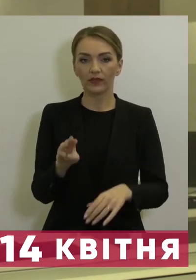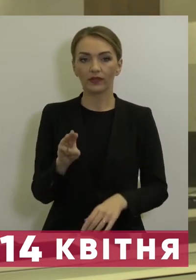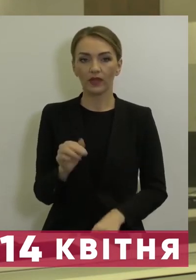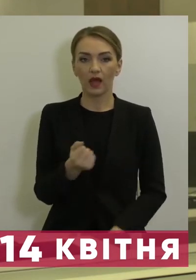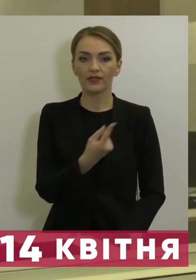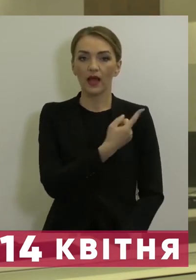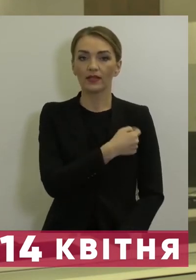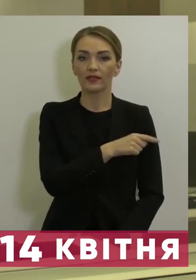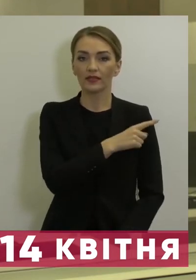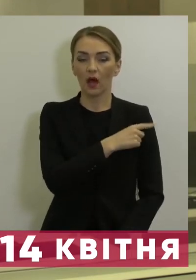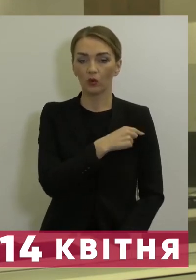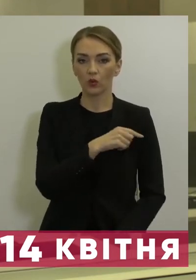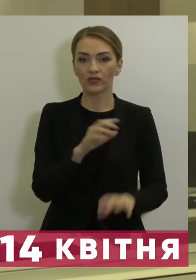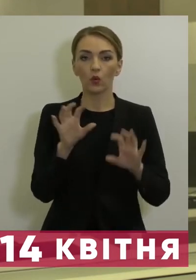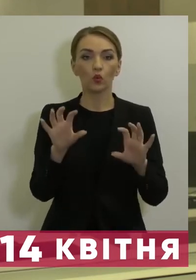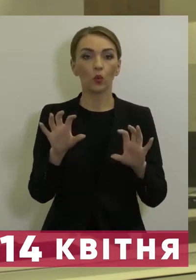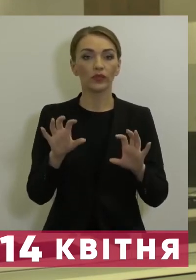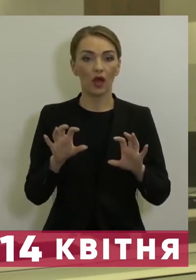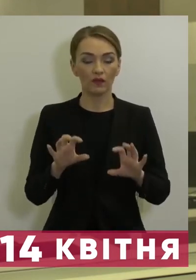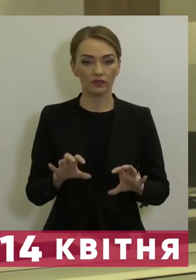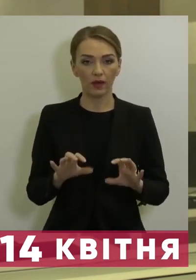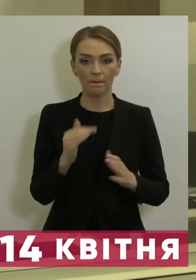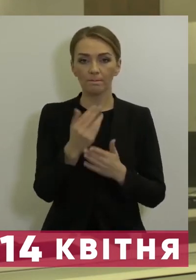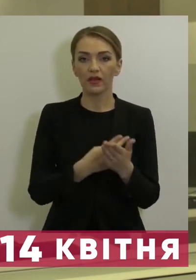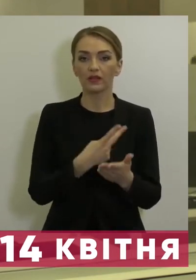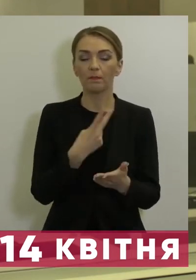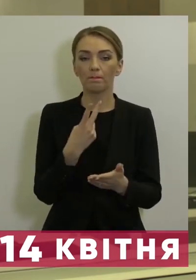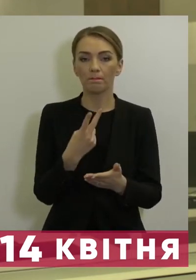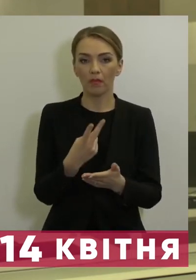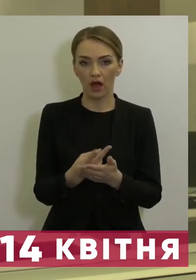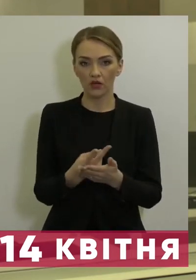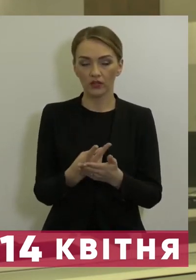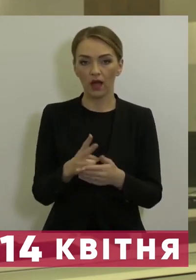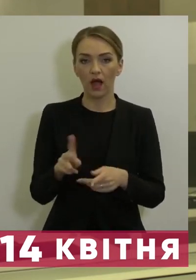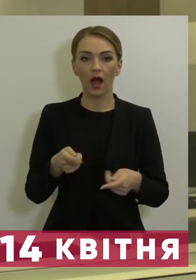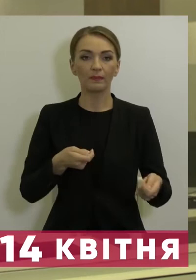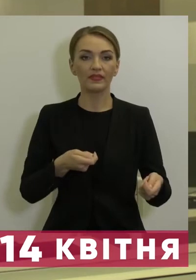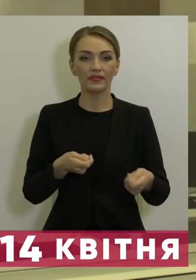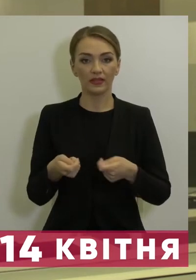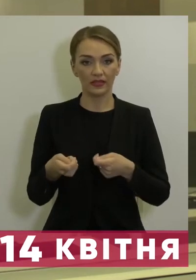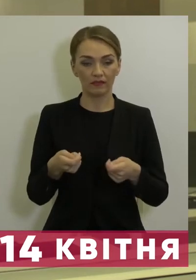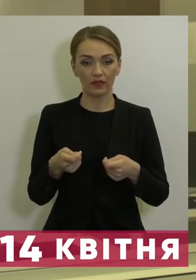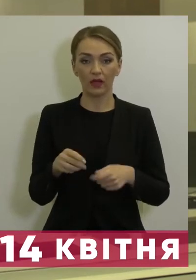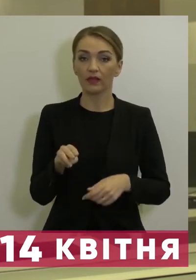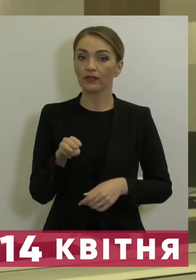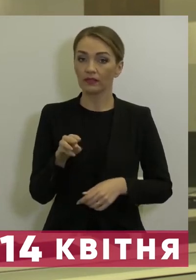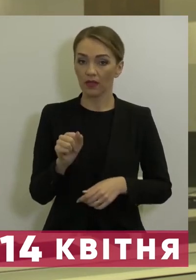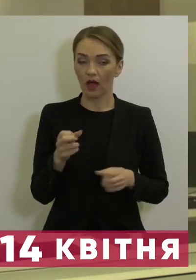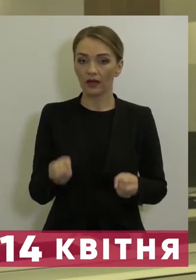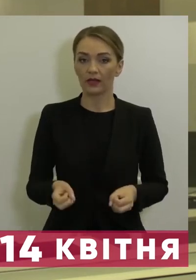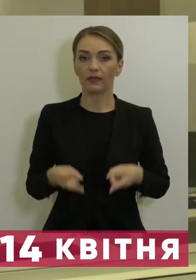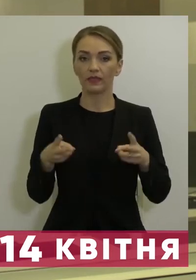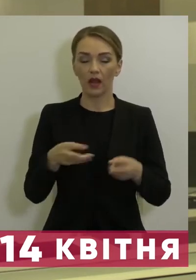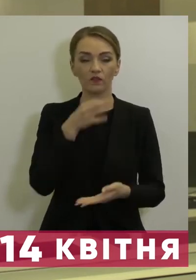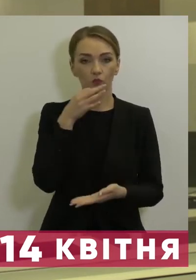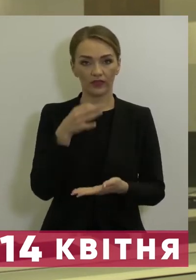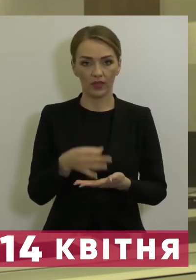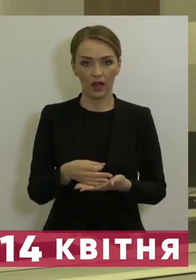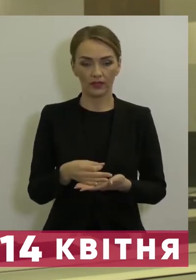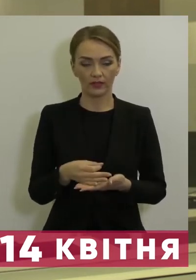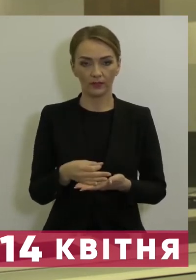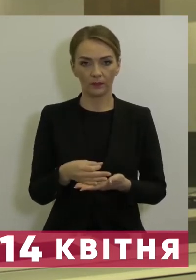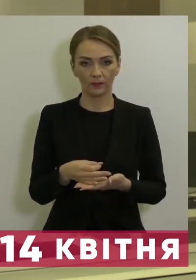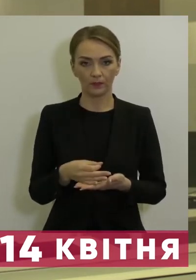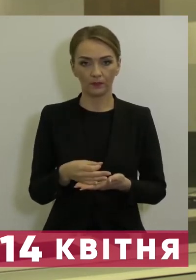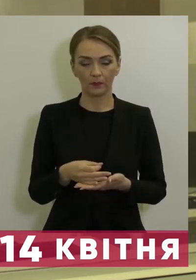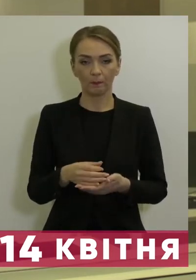санітарного законодавства – передбачена адміністративна та кримінальна відповідальність.